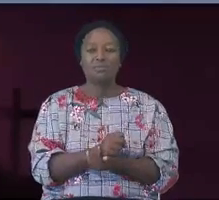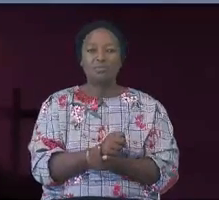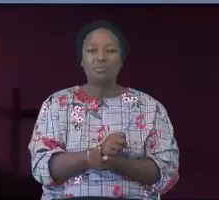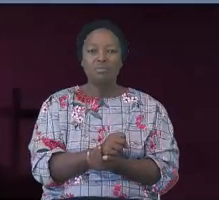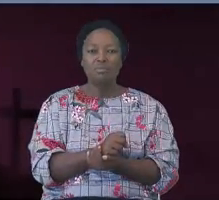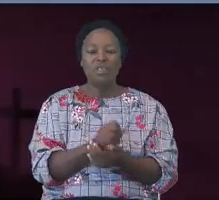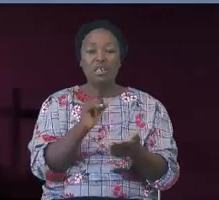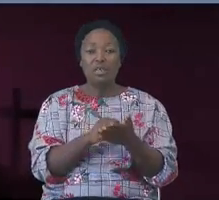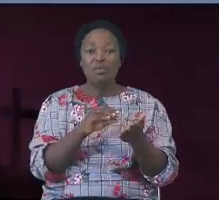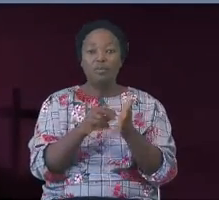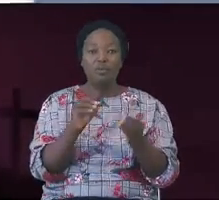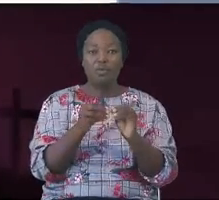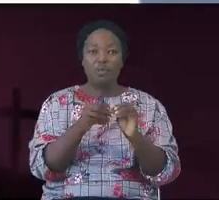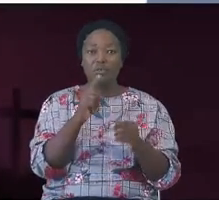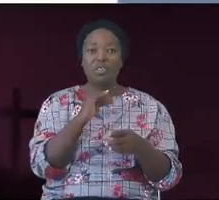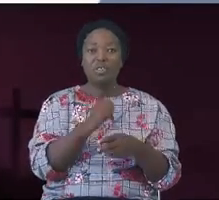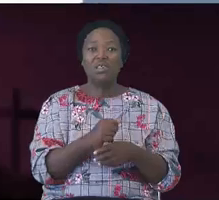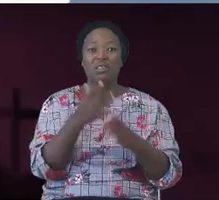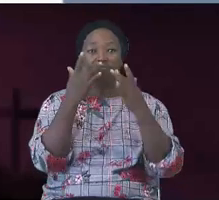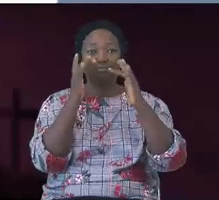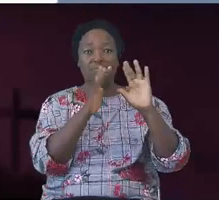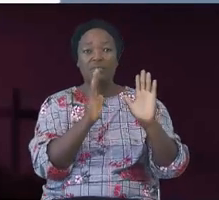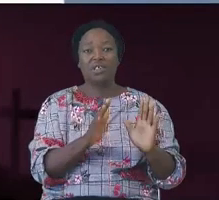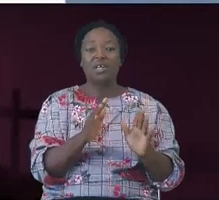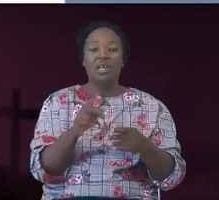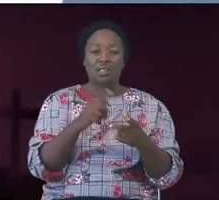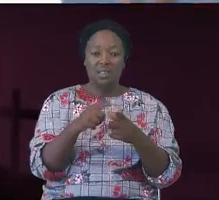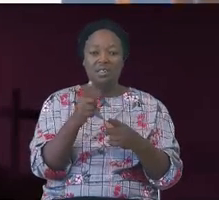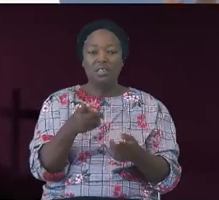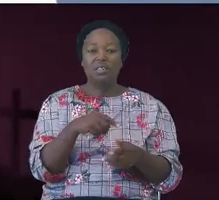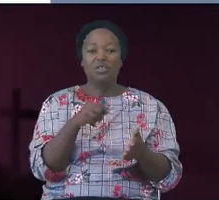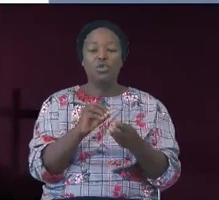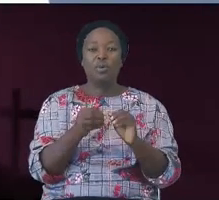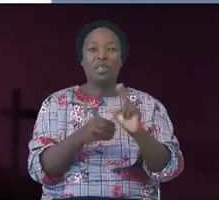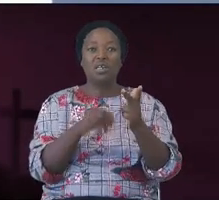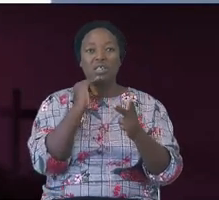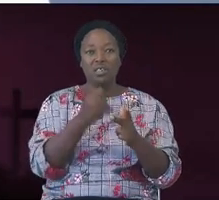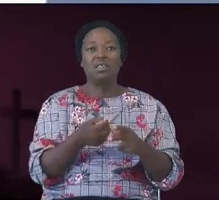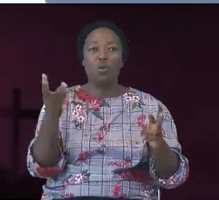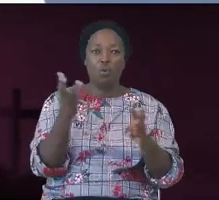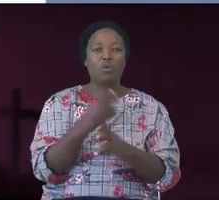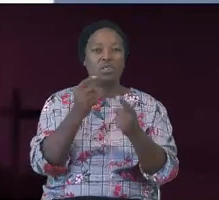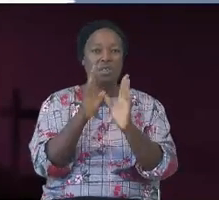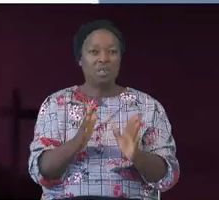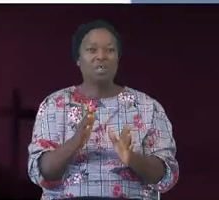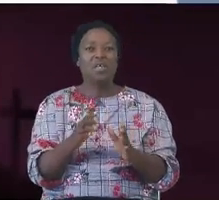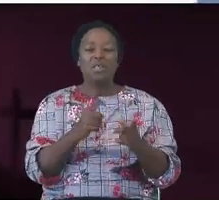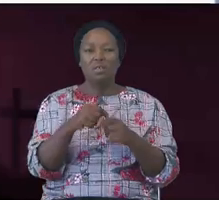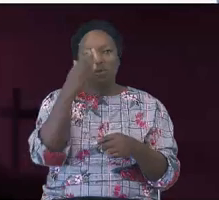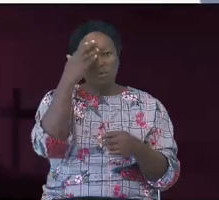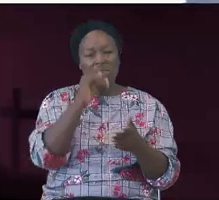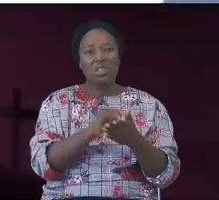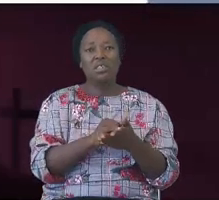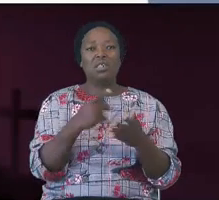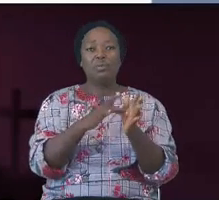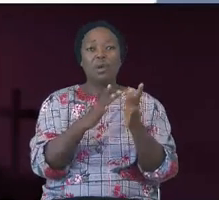pire des pécheurs. Savez-vous, qui a le salut pour tout le monde, tous